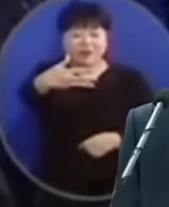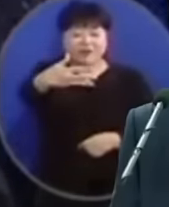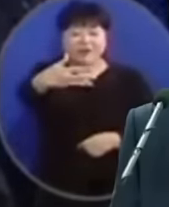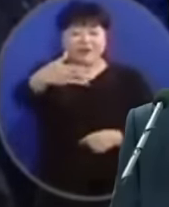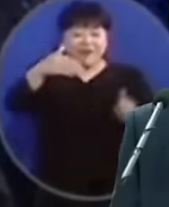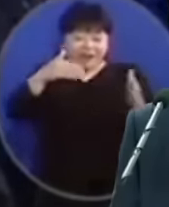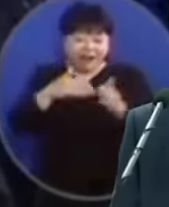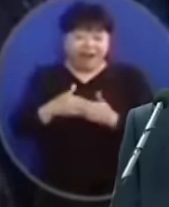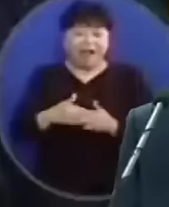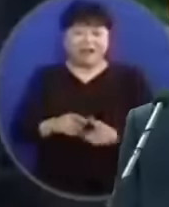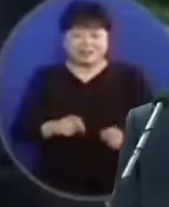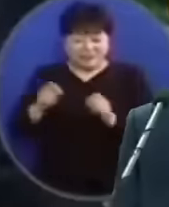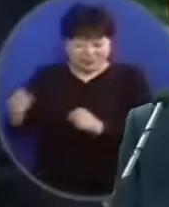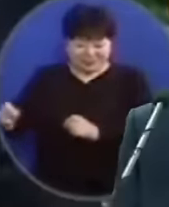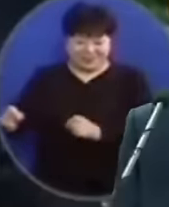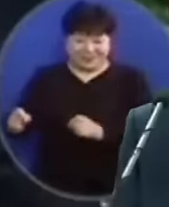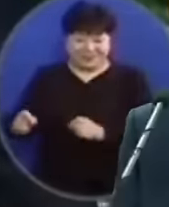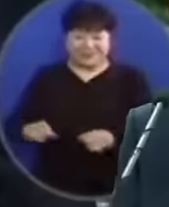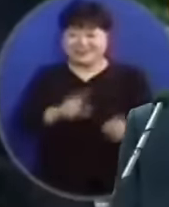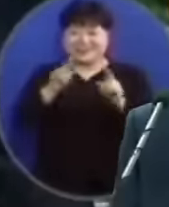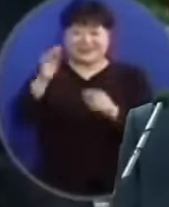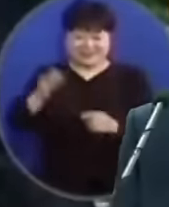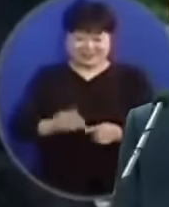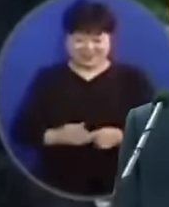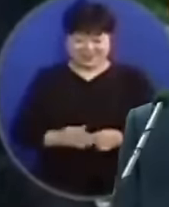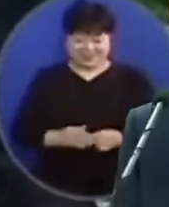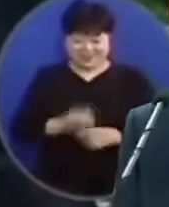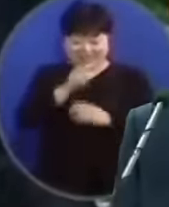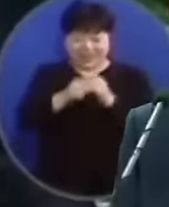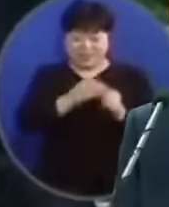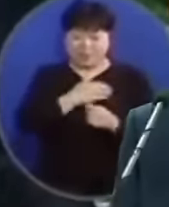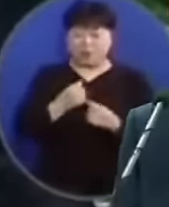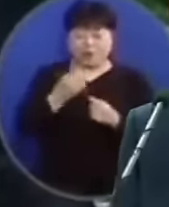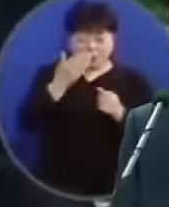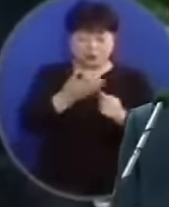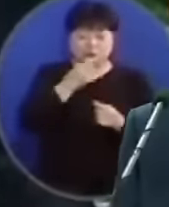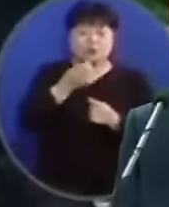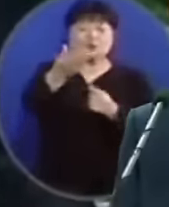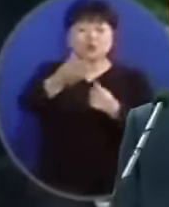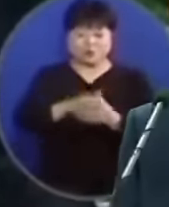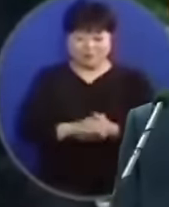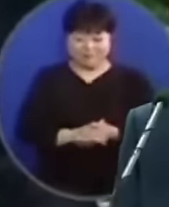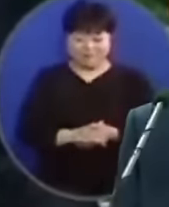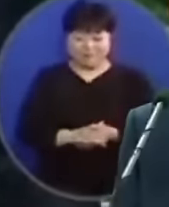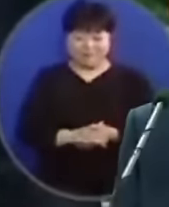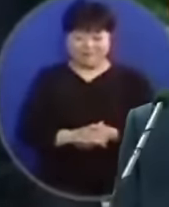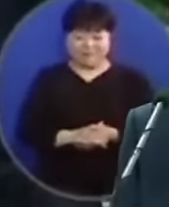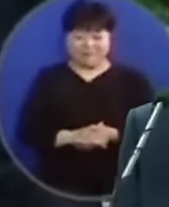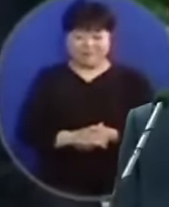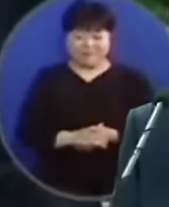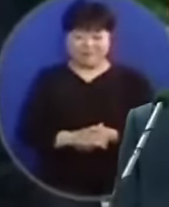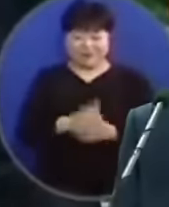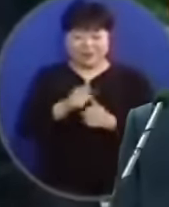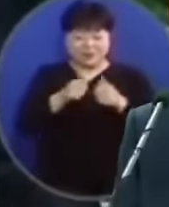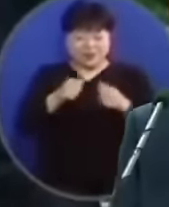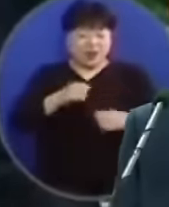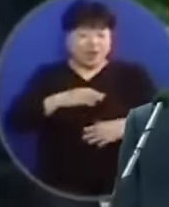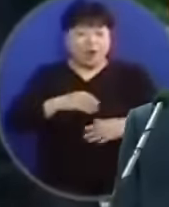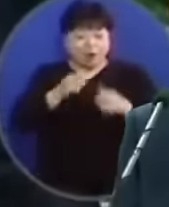내 이웃을 내 몸같이 사랑하니까 하나님이 건강을 주시고 축복을 주지 않았었습니까? 하나님을